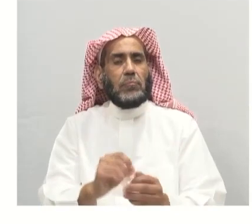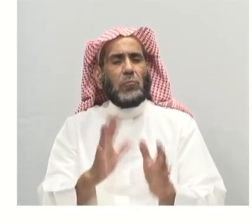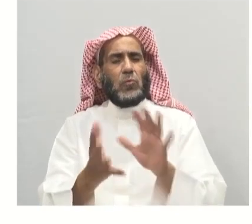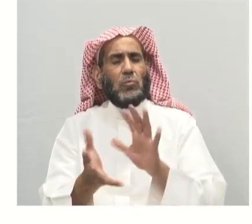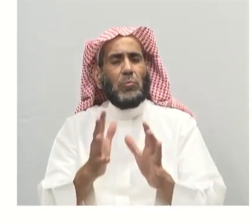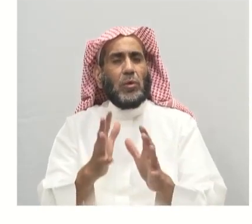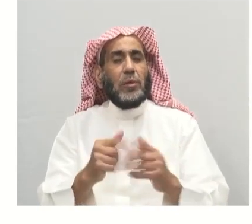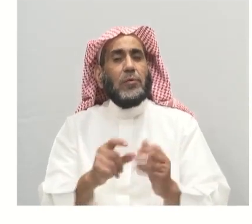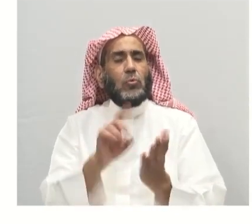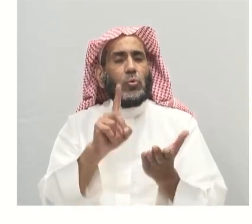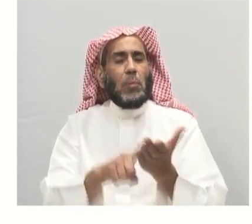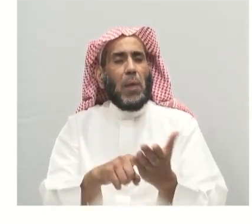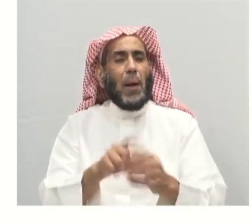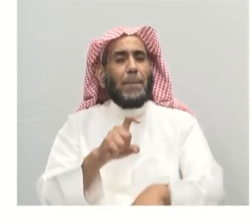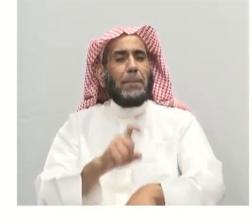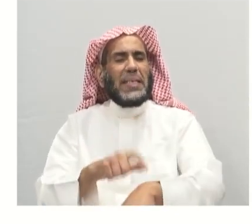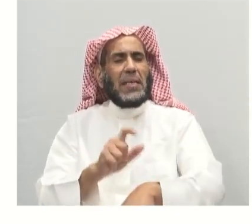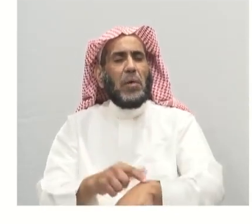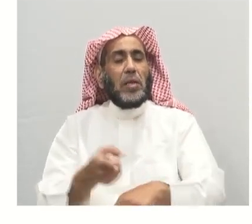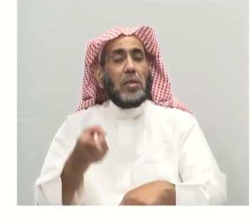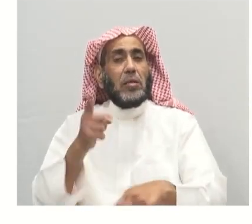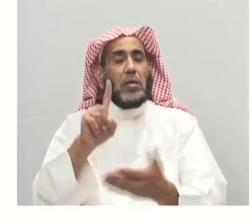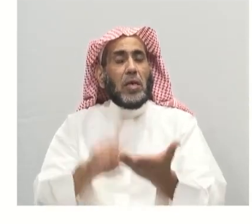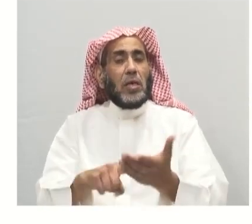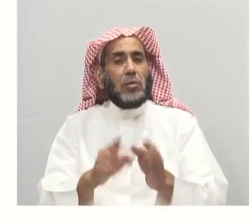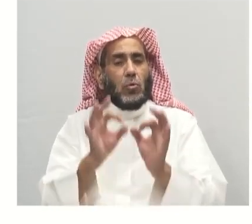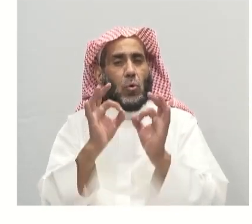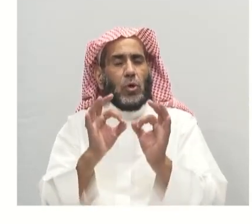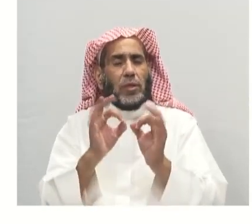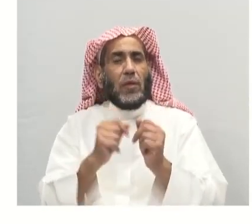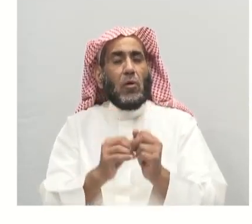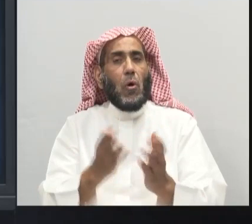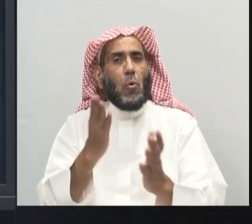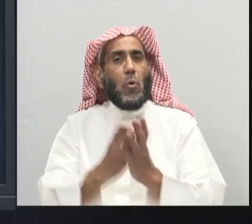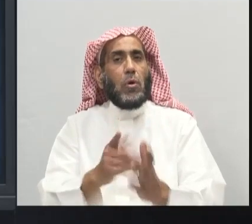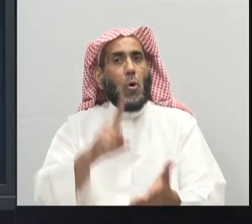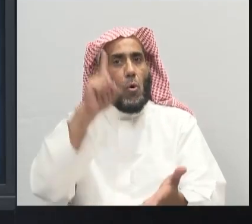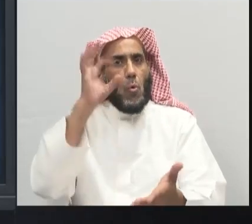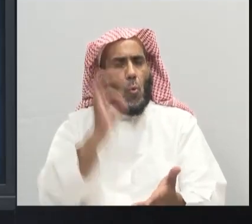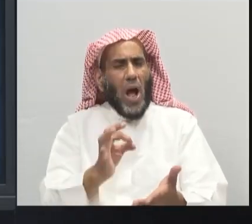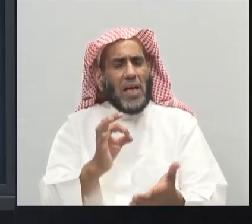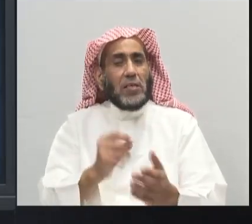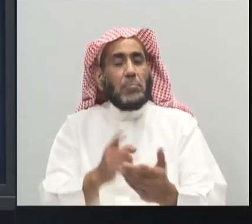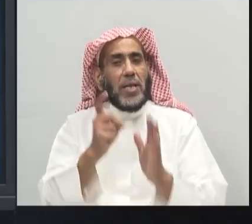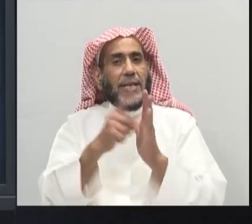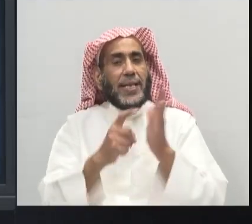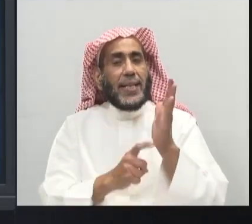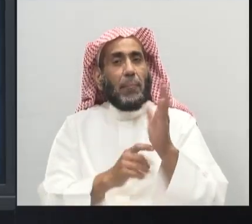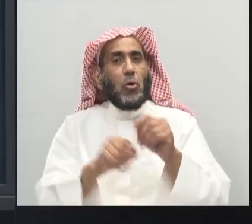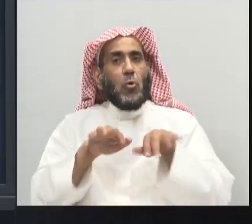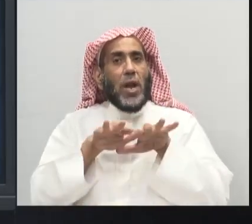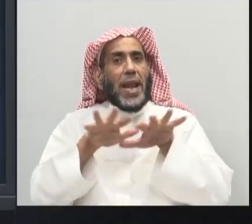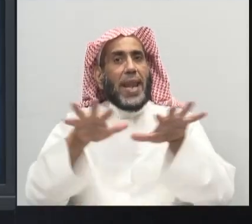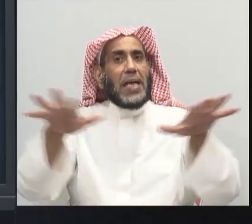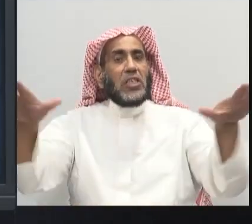يطبق بزمان قد حدد فيكون نافذ النظام من حيث من حين نشره